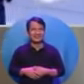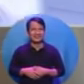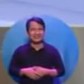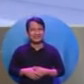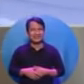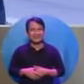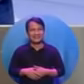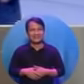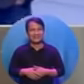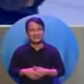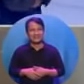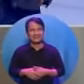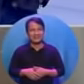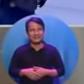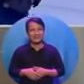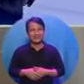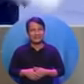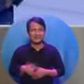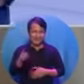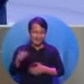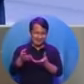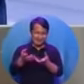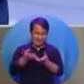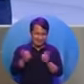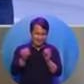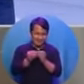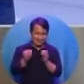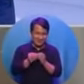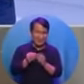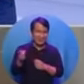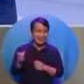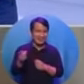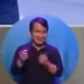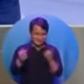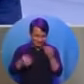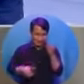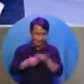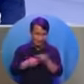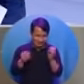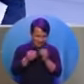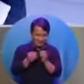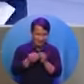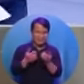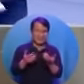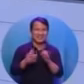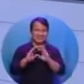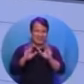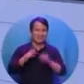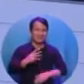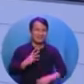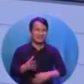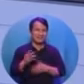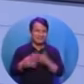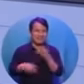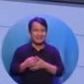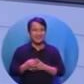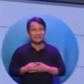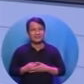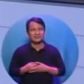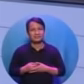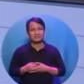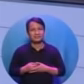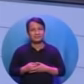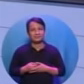Idol! Gusto mo pa? More? Okay na! Alright, okay na! Now,